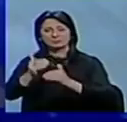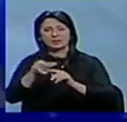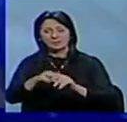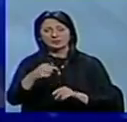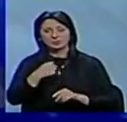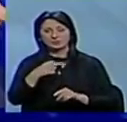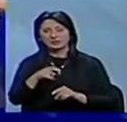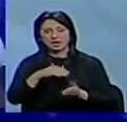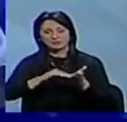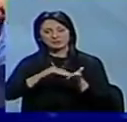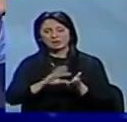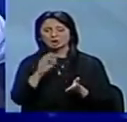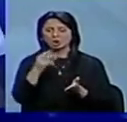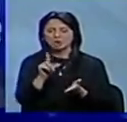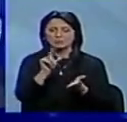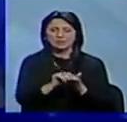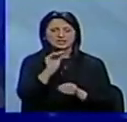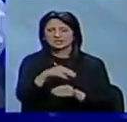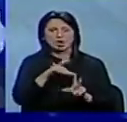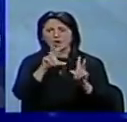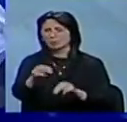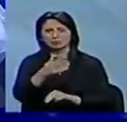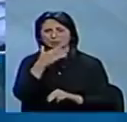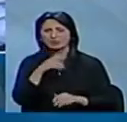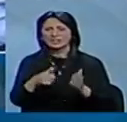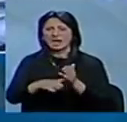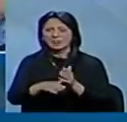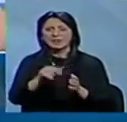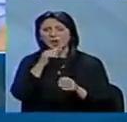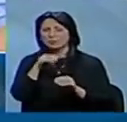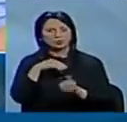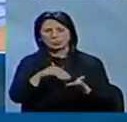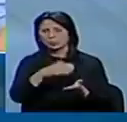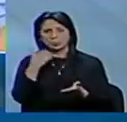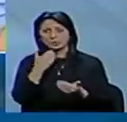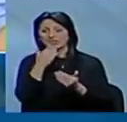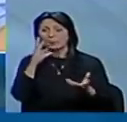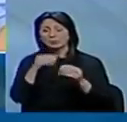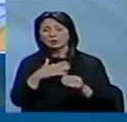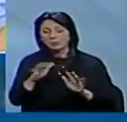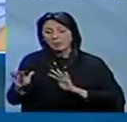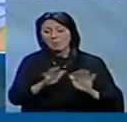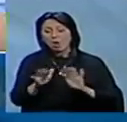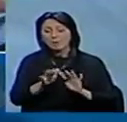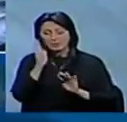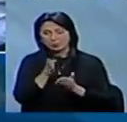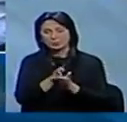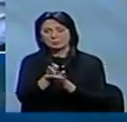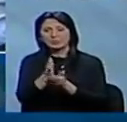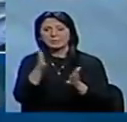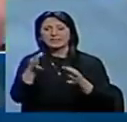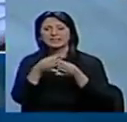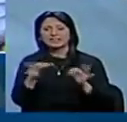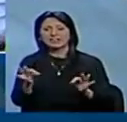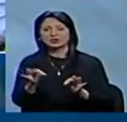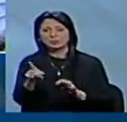მე შეიძლება არსად არ მიწერე, რაღაცა პენსიას გავზდი და სოციალურ დახმარებას გავზდი და ეკონომიკას გავაუმჯობესებ, მაგრამ საბოლოო ჯამში ჩემი მოქმედები ცხადია მიმართული იქნება მეტი